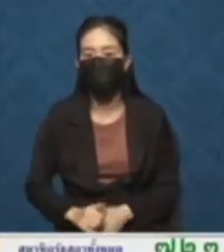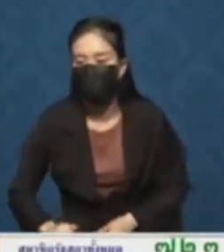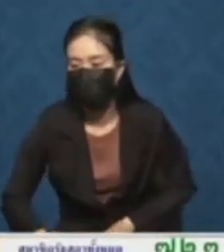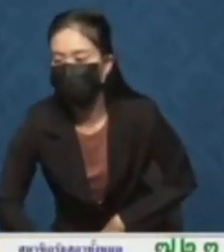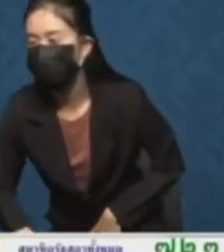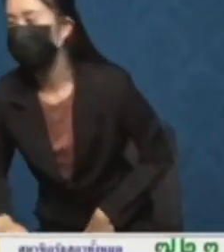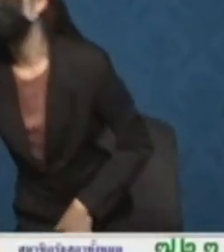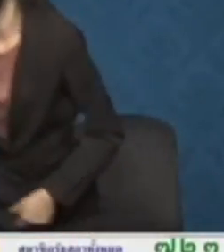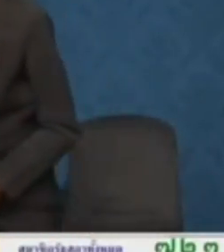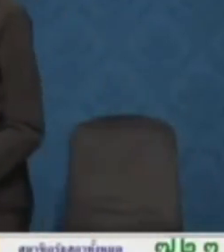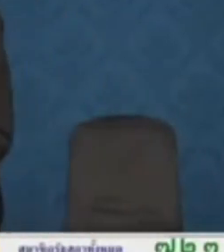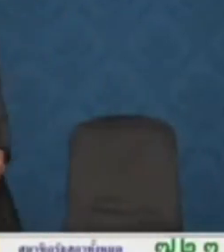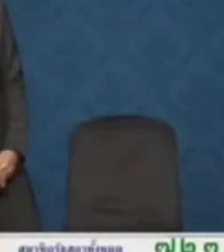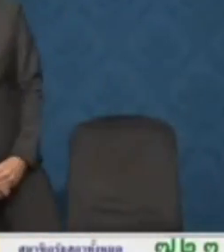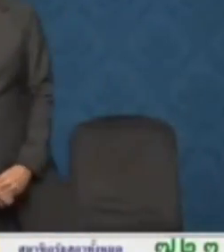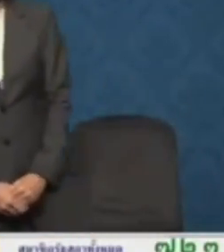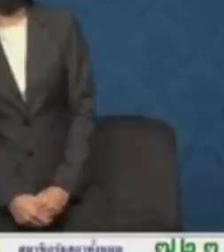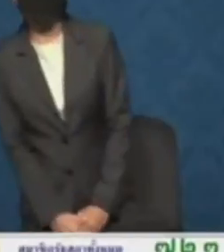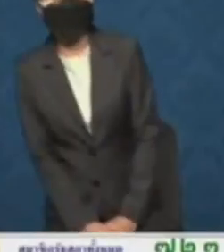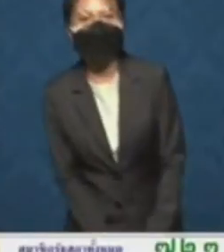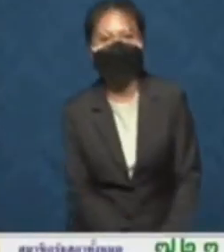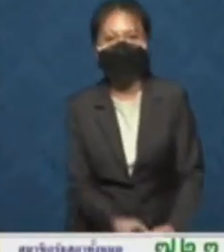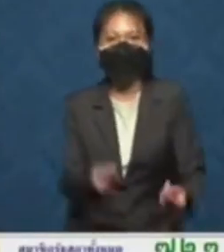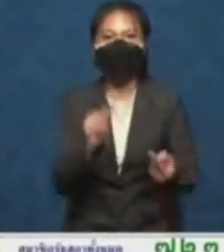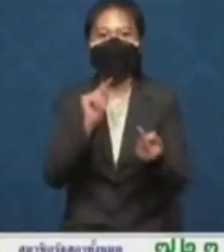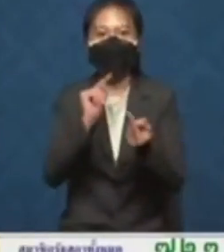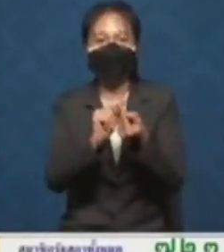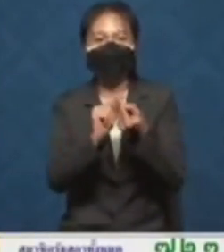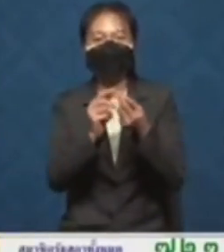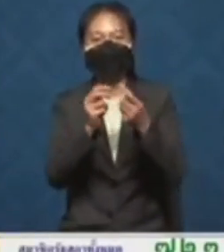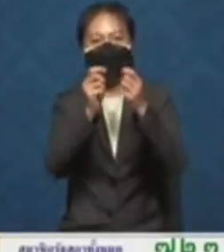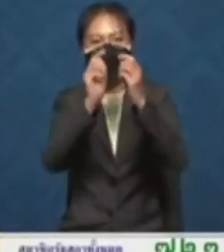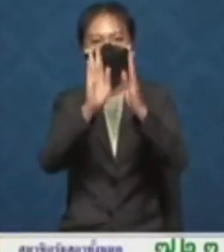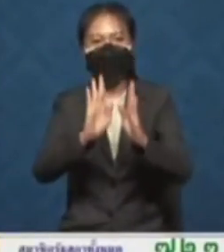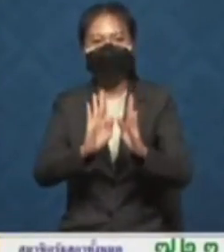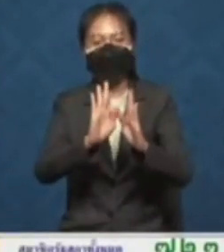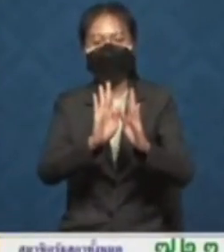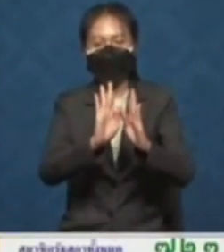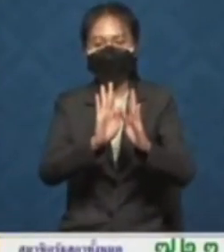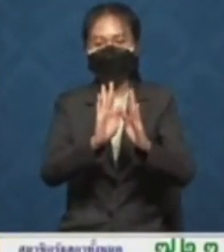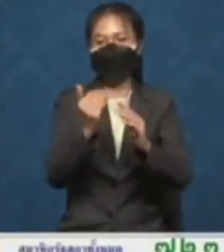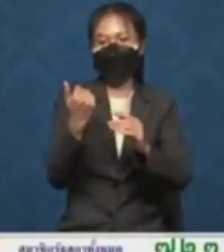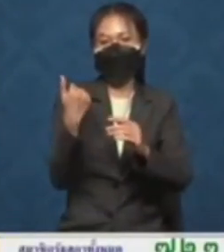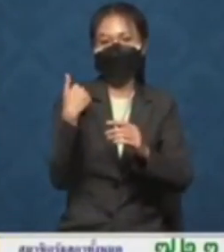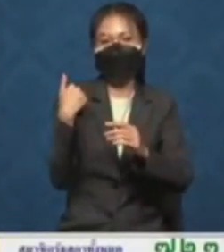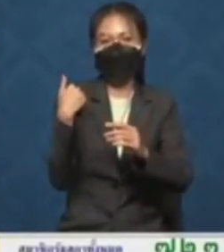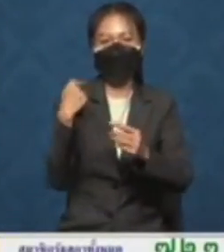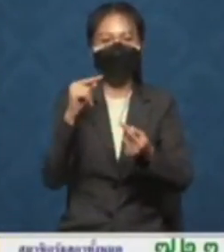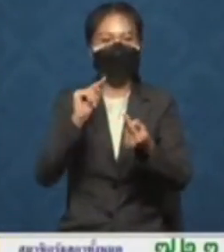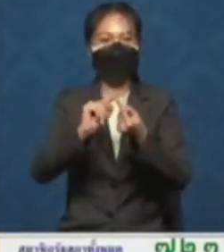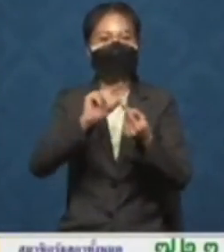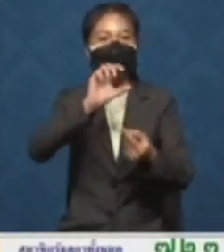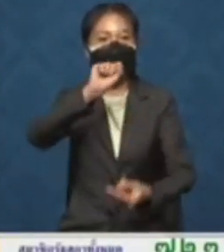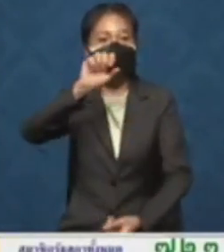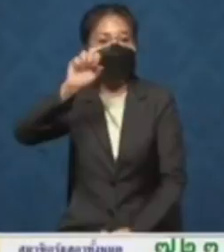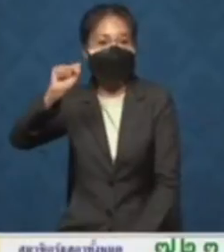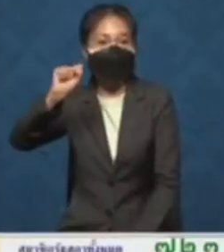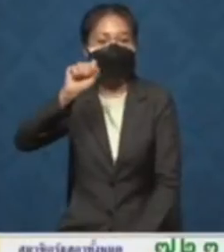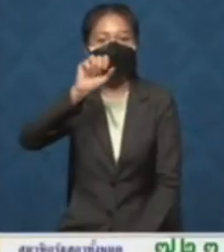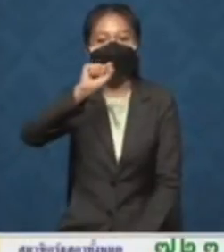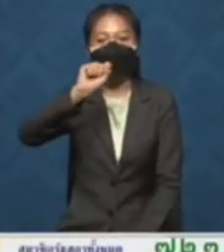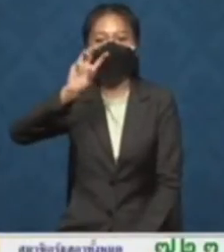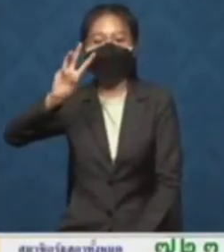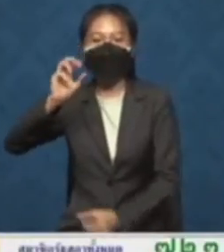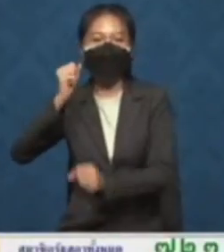เพราะฉะนั้นเรื่องของการออกแบบนะครับให้มีสภาคู่เนี่ยไม่ได้เป็น